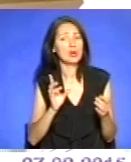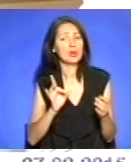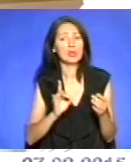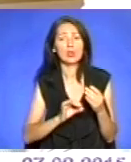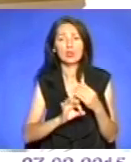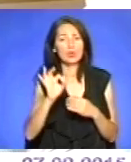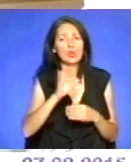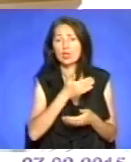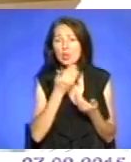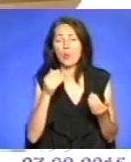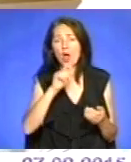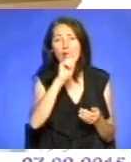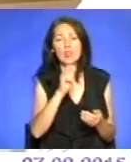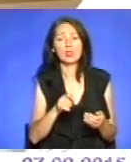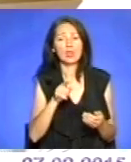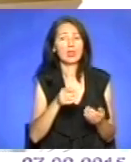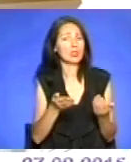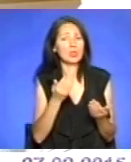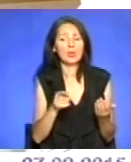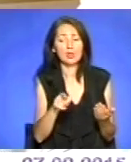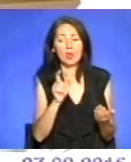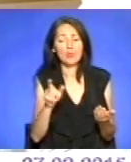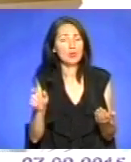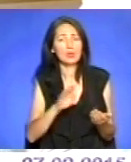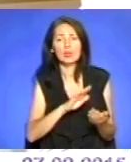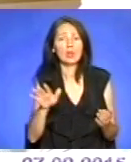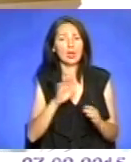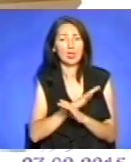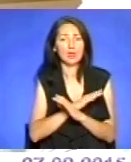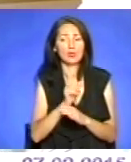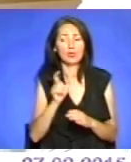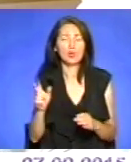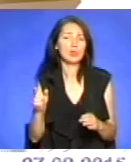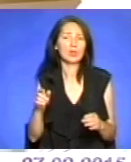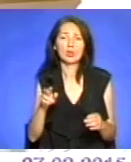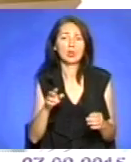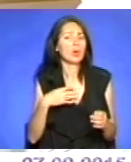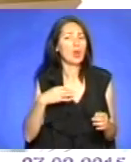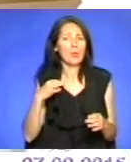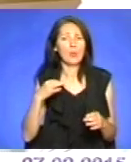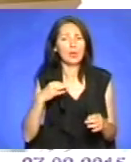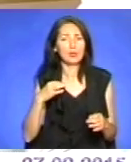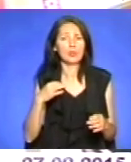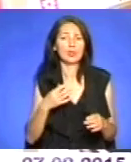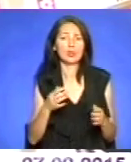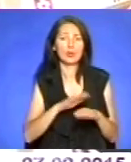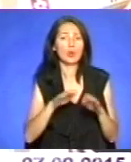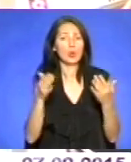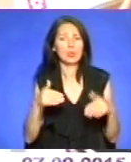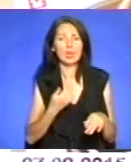не гинуть, все так. Люди чиїсь не вірилось, так рухи опустили, така байдужість, мене це дуже вбиває.